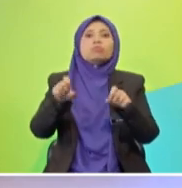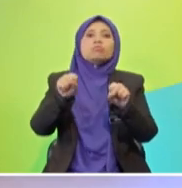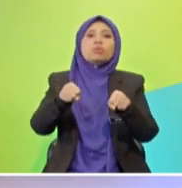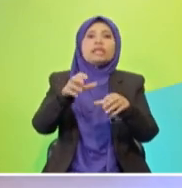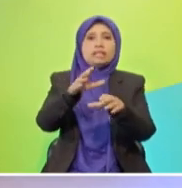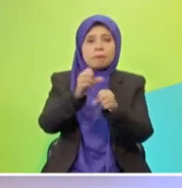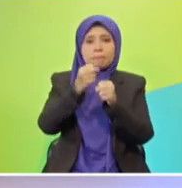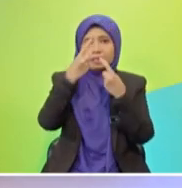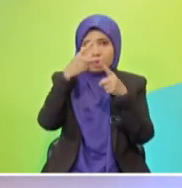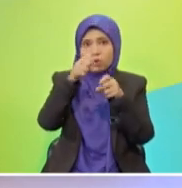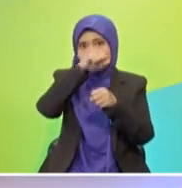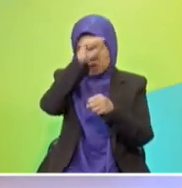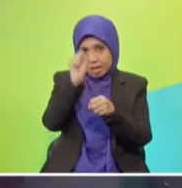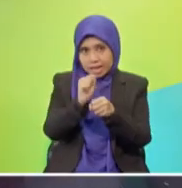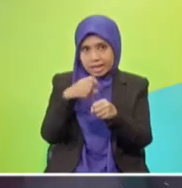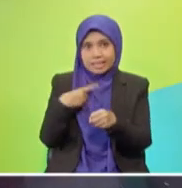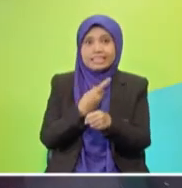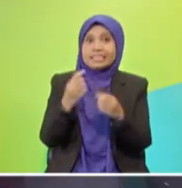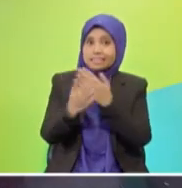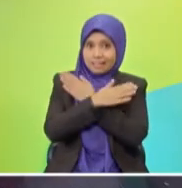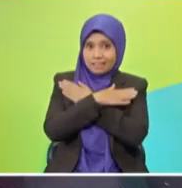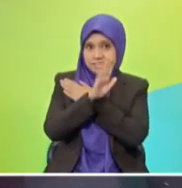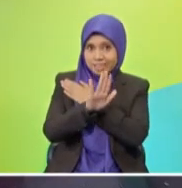murid-murid di rumah kita tidak berhasil